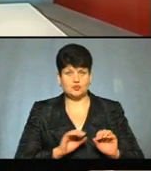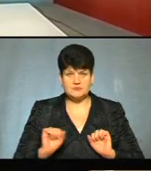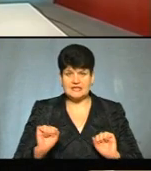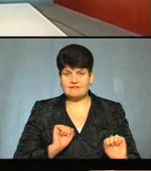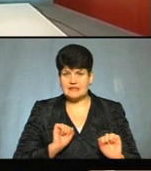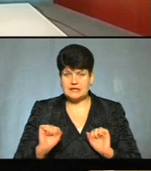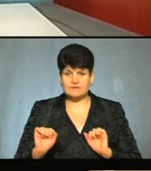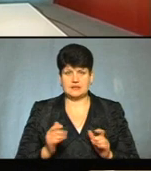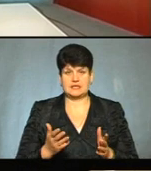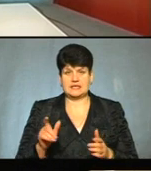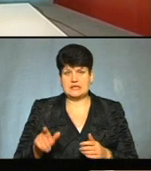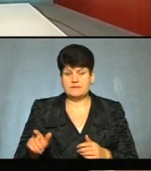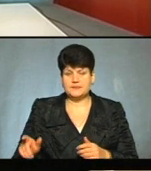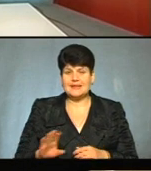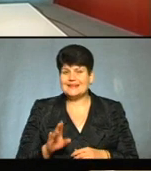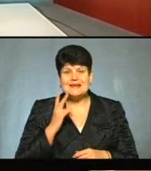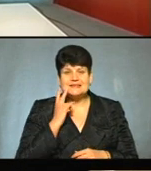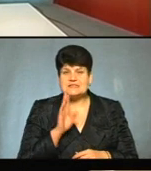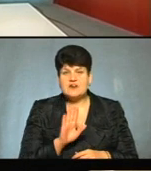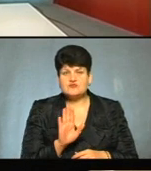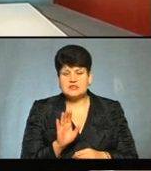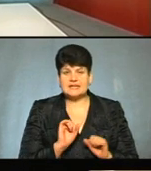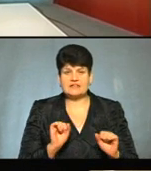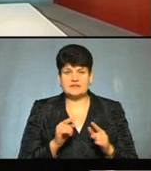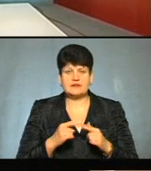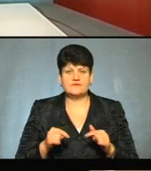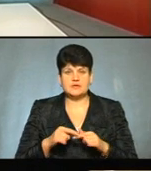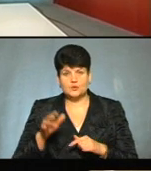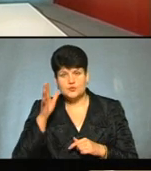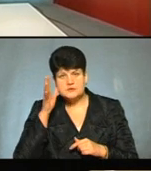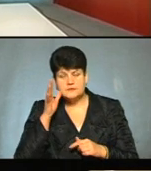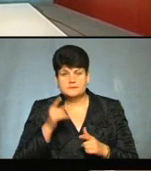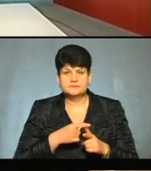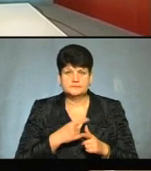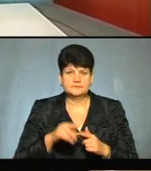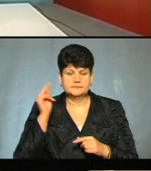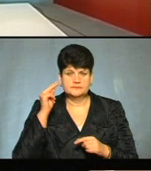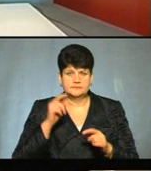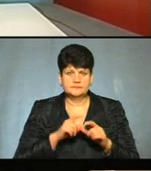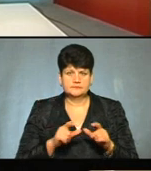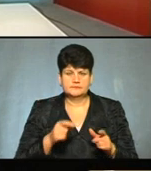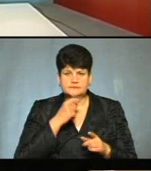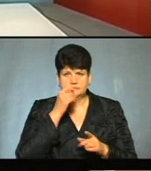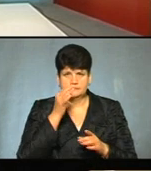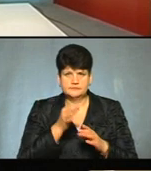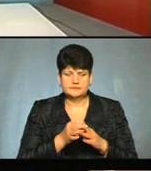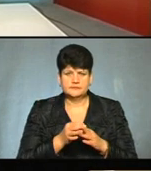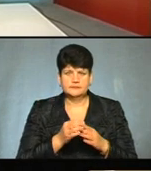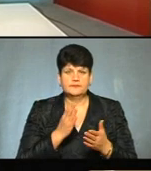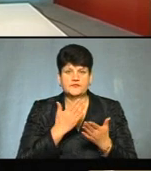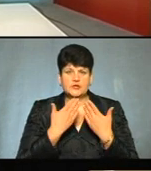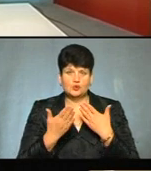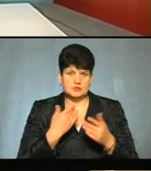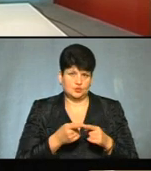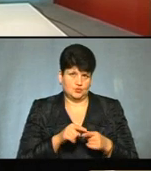заступників, керівників, і не завжди керівники відділів освіти чи керівники навчальних закладів відповідально